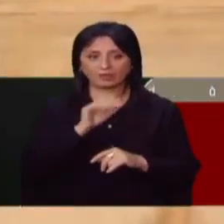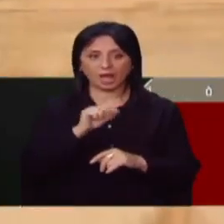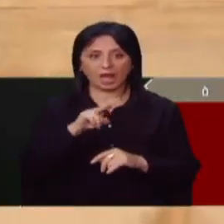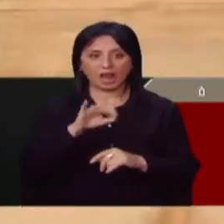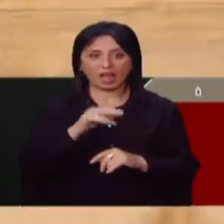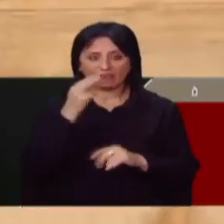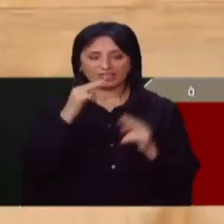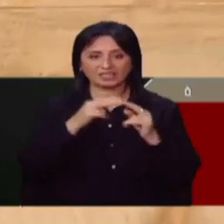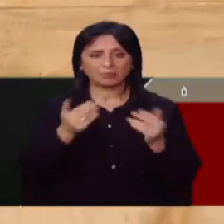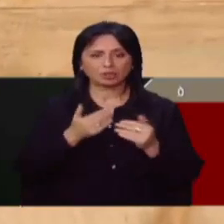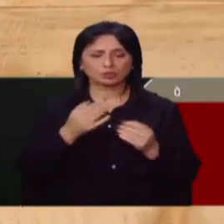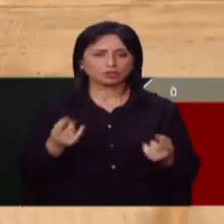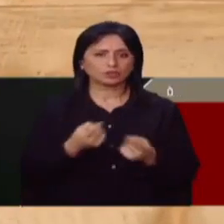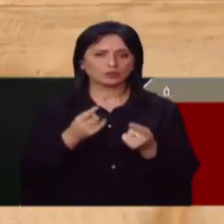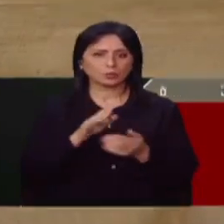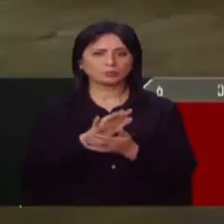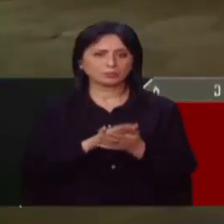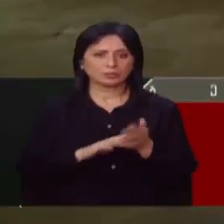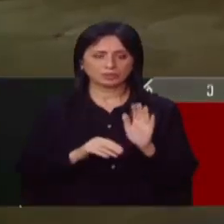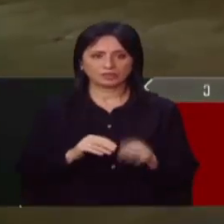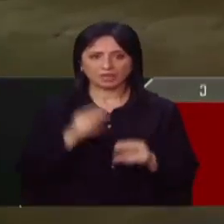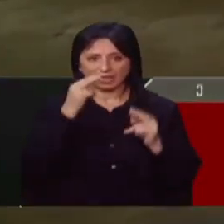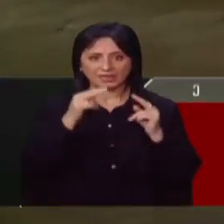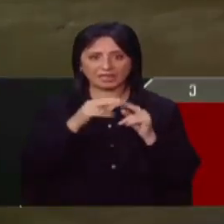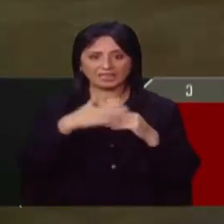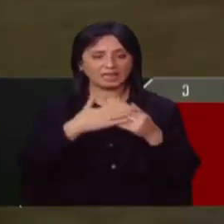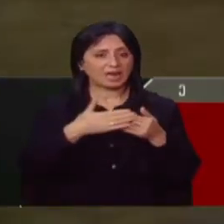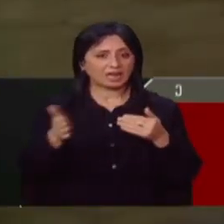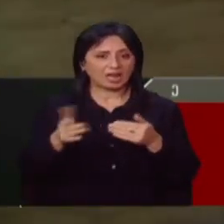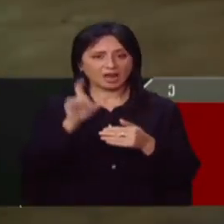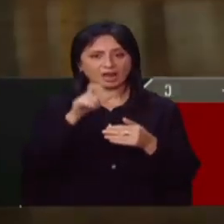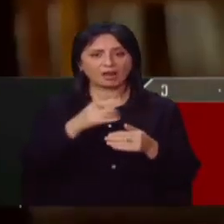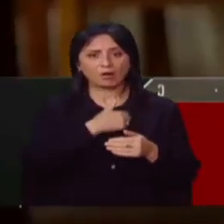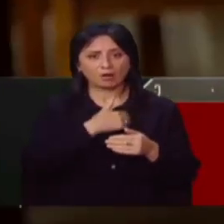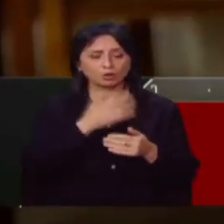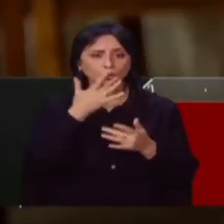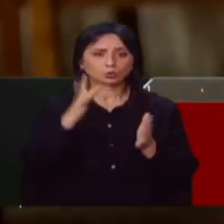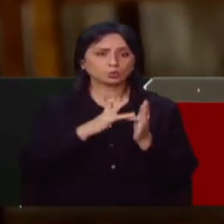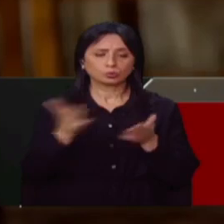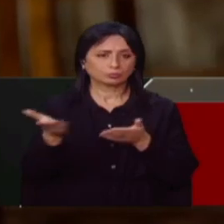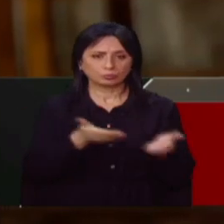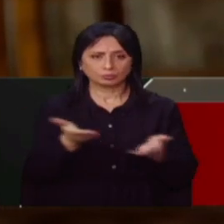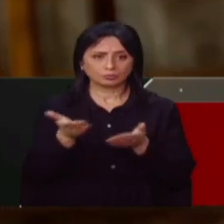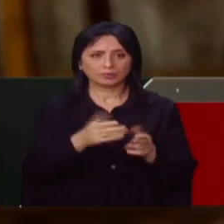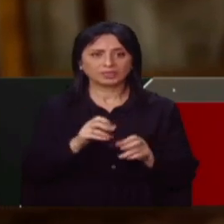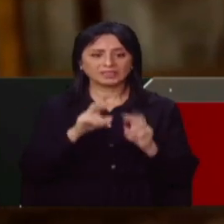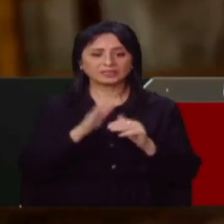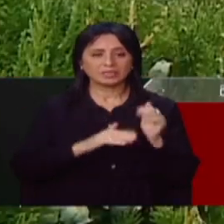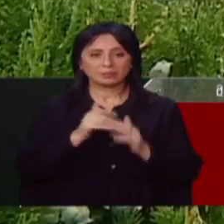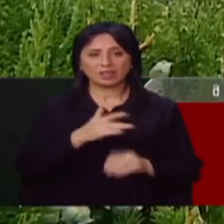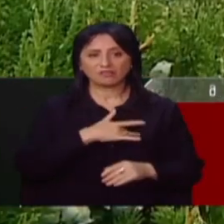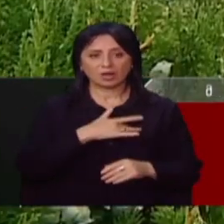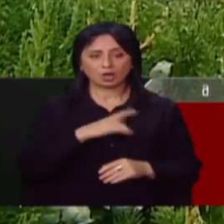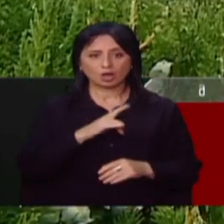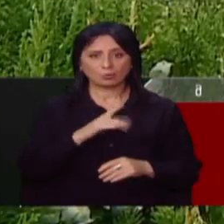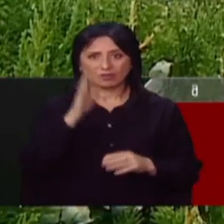ალავერდში სამონასტრო ცხოვრება ჩვეულ რეჟიმში მიმდინარეობს. ტაძრის კარიღია მომლოცველებისთვისაც და უცხოელი ტურისტებისთვისაც. სპეციალისტები